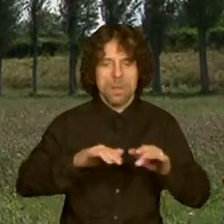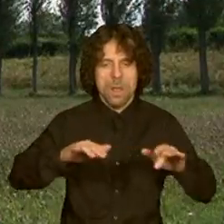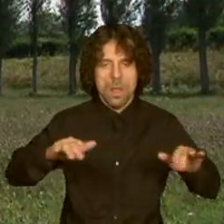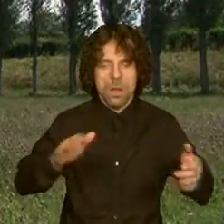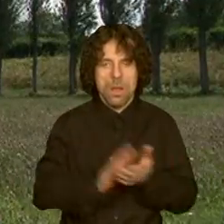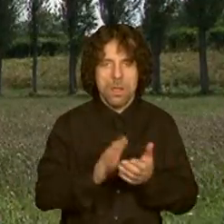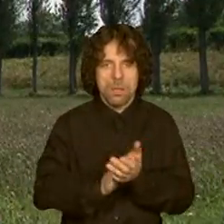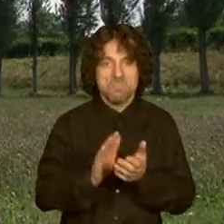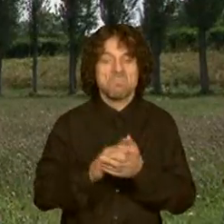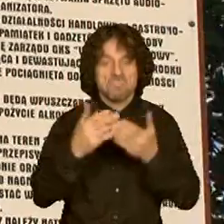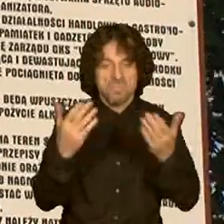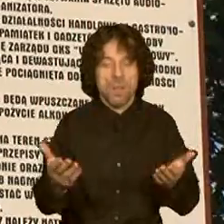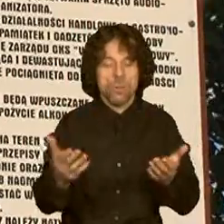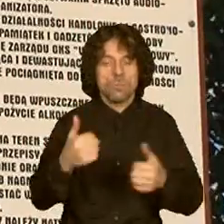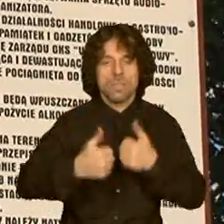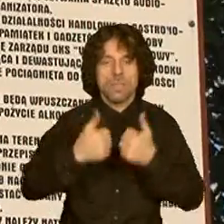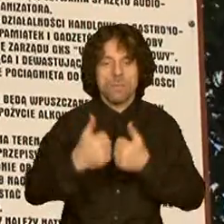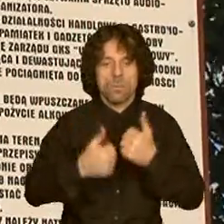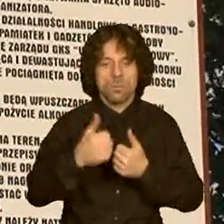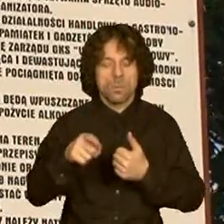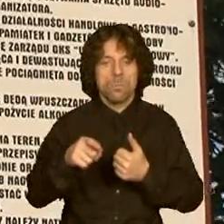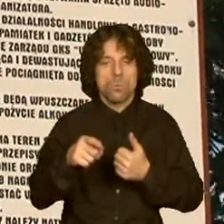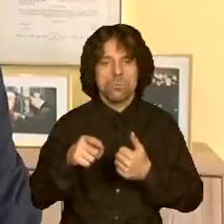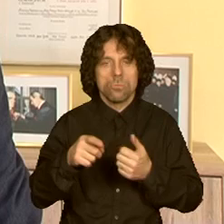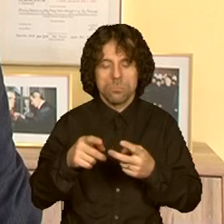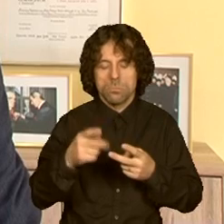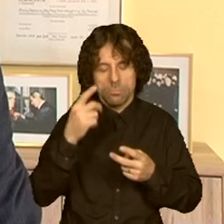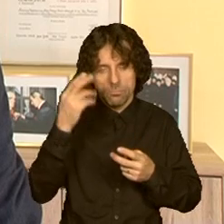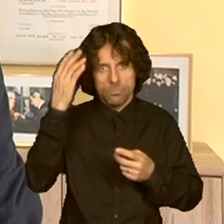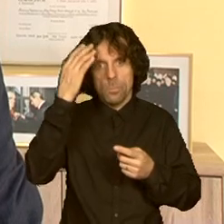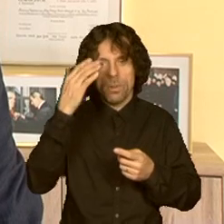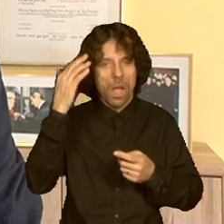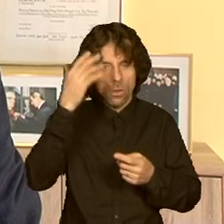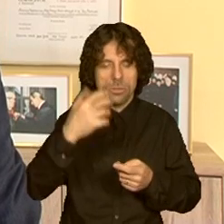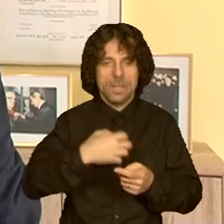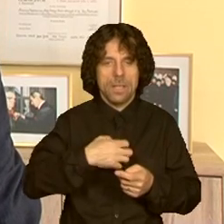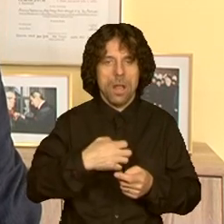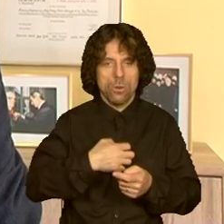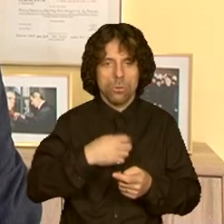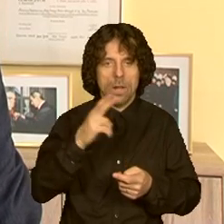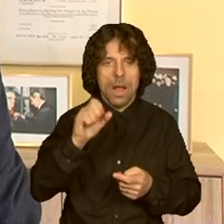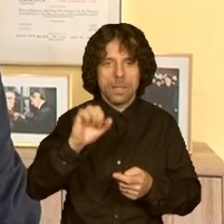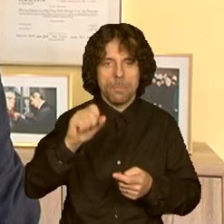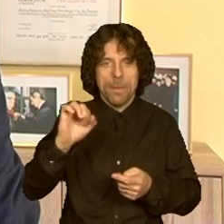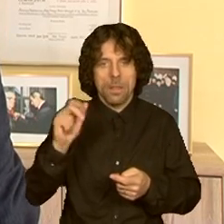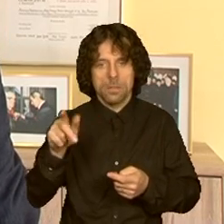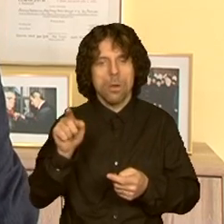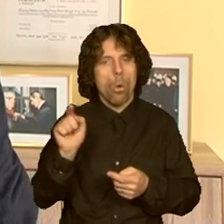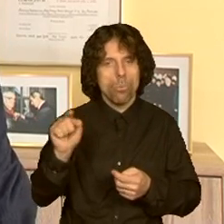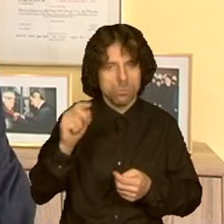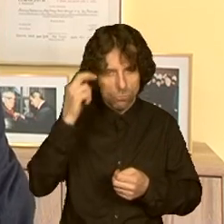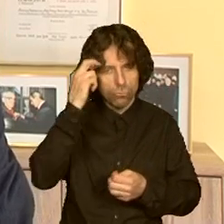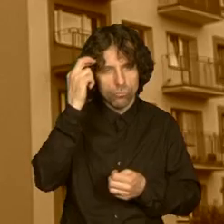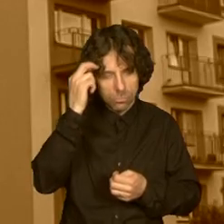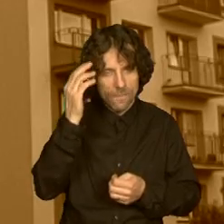liczne trofea w odbywających się wtedy zawodach. To był taki przejaw wyobraźni pana dyrektora Kasperlika. On